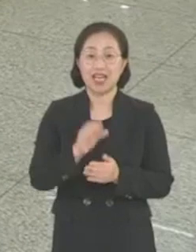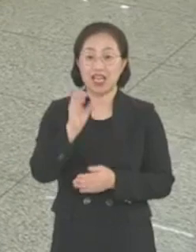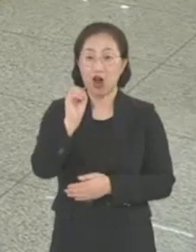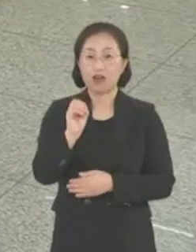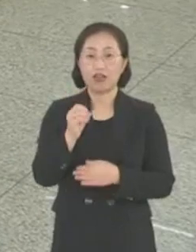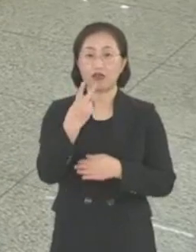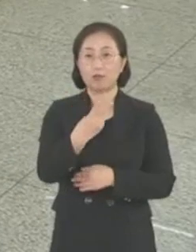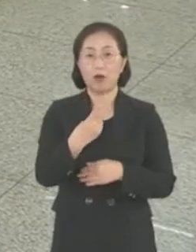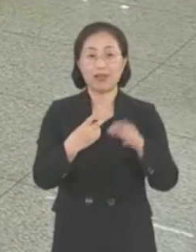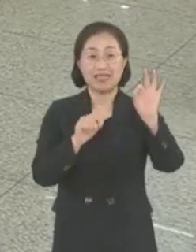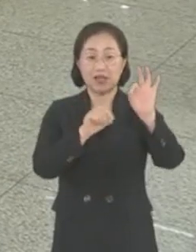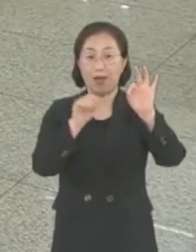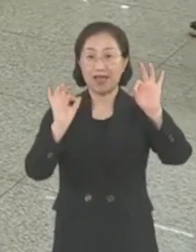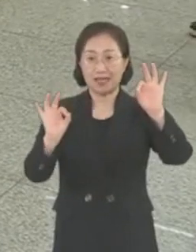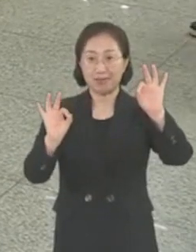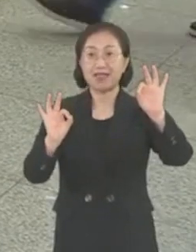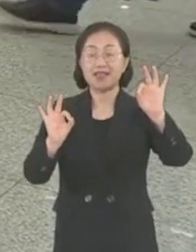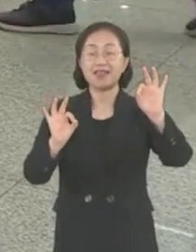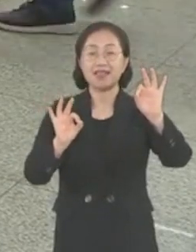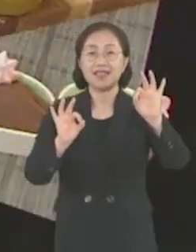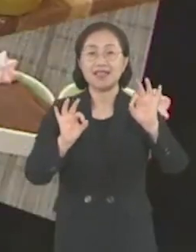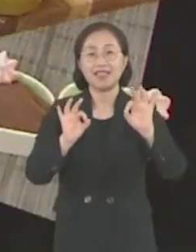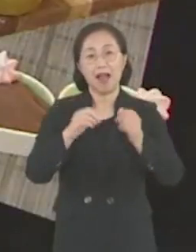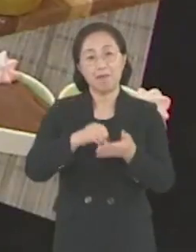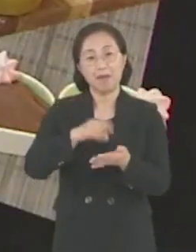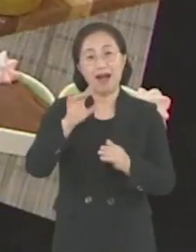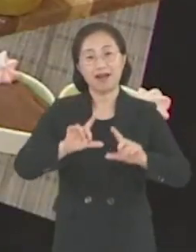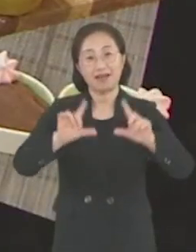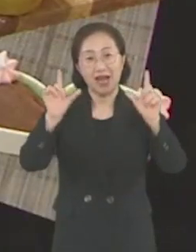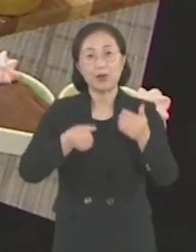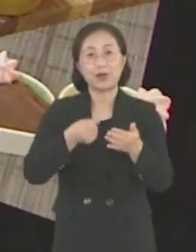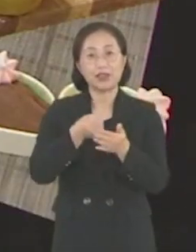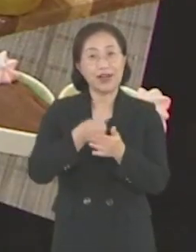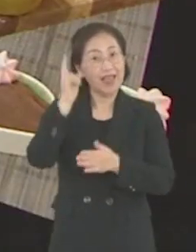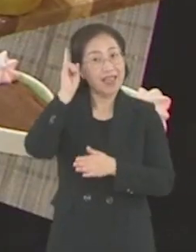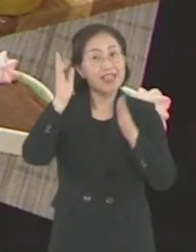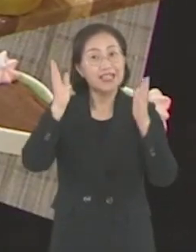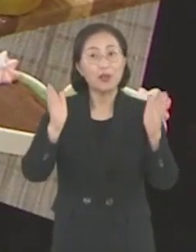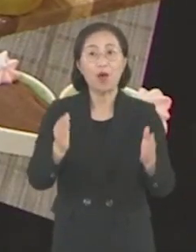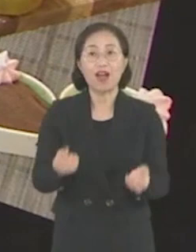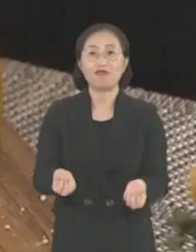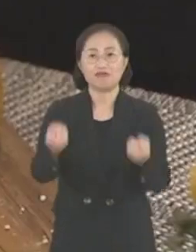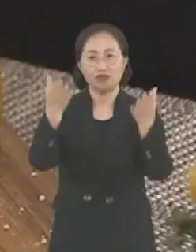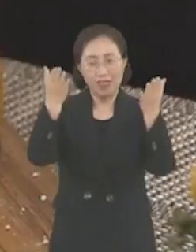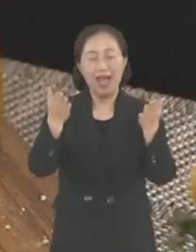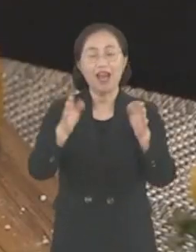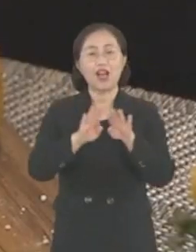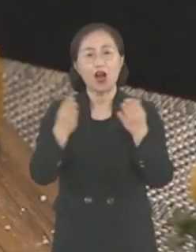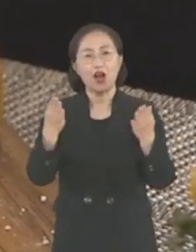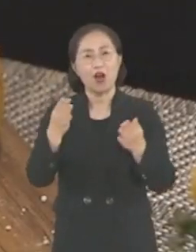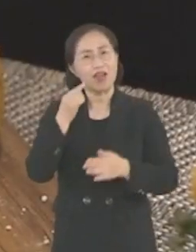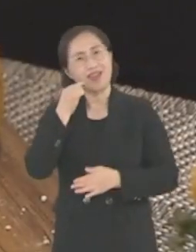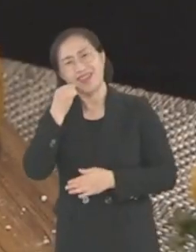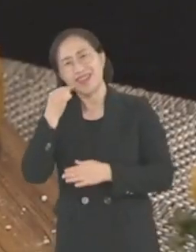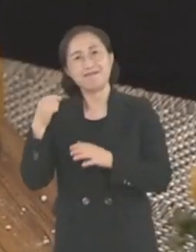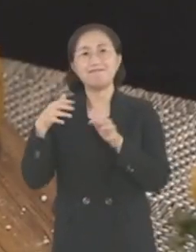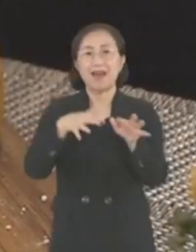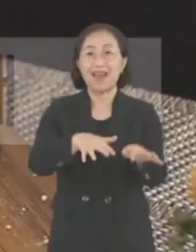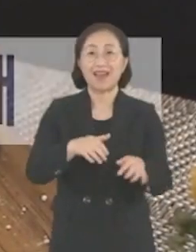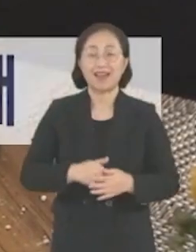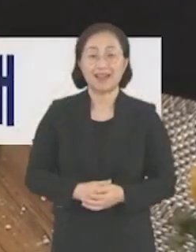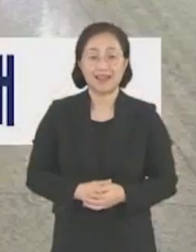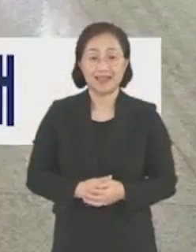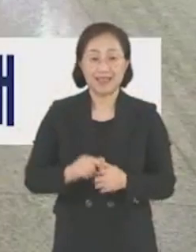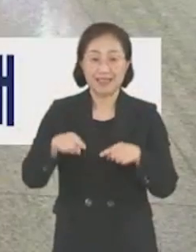10일을 빵빵데이로 정해 매년 전후 이틀간 축제를 열고 있는데 반응이 갈수록 좋아지고 있습니다.